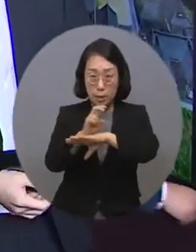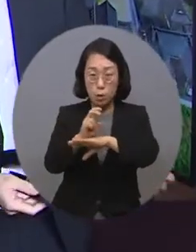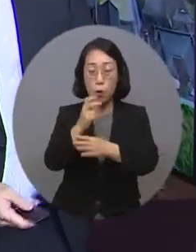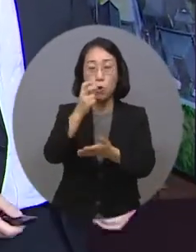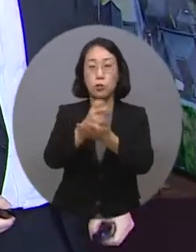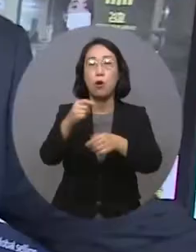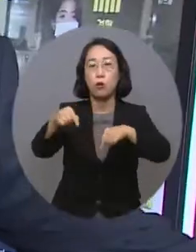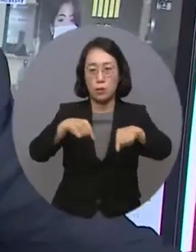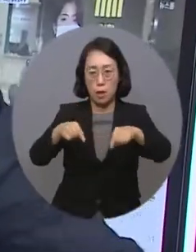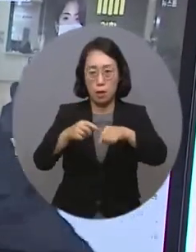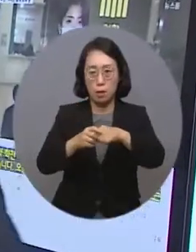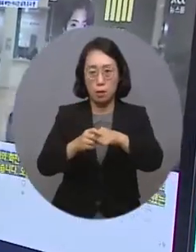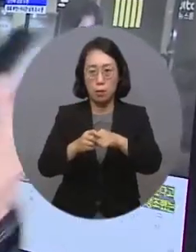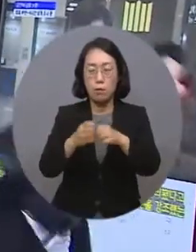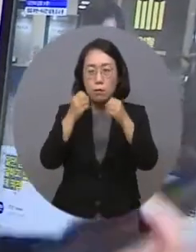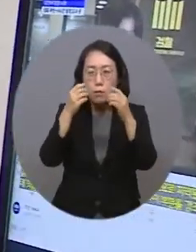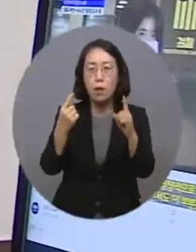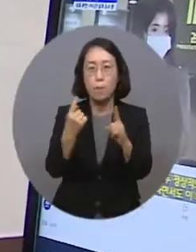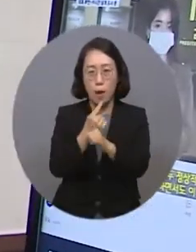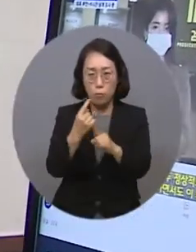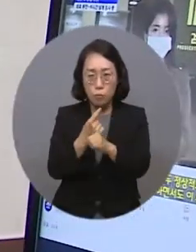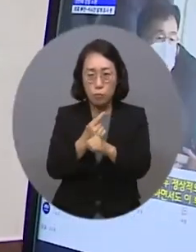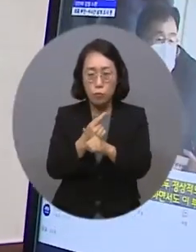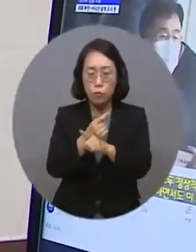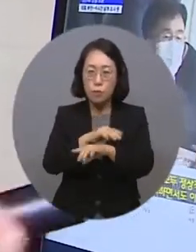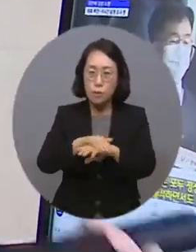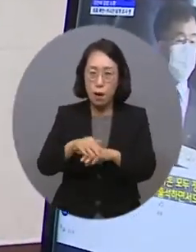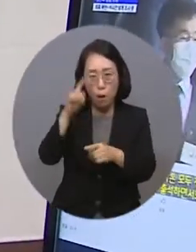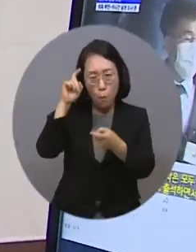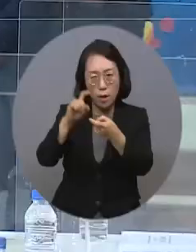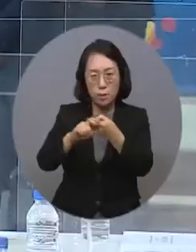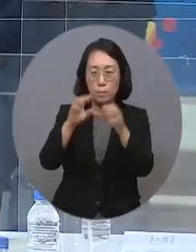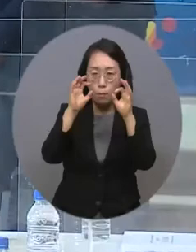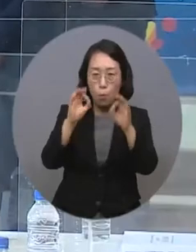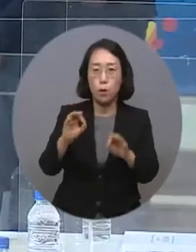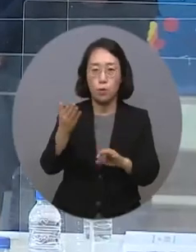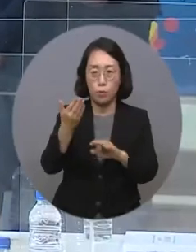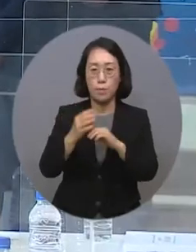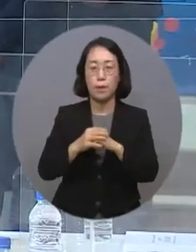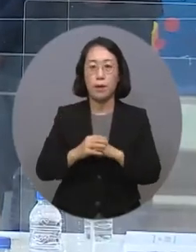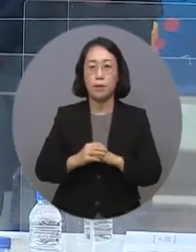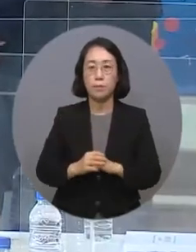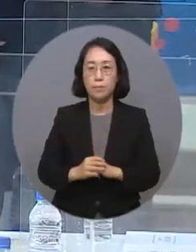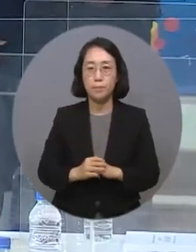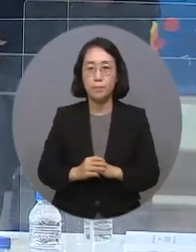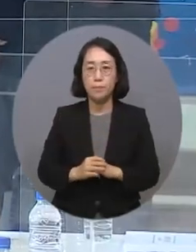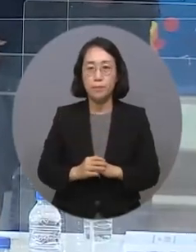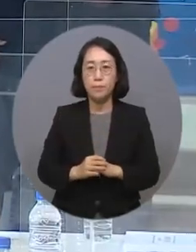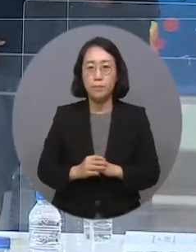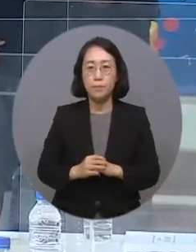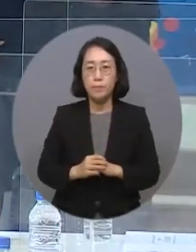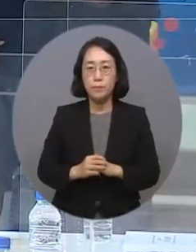소외계층의 어려움을 해소할 움직임에 그 기추가 주목됩니다. 복지TV 뉴스 박순용입니다.